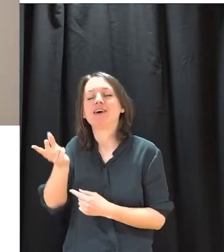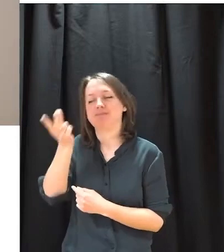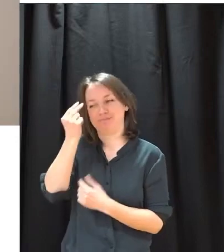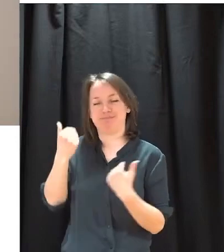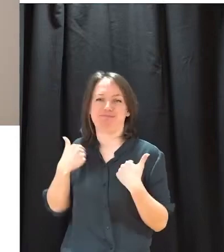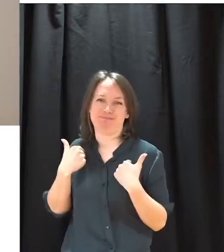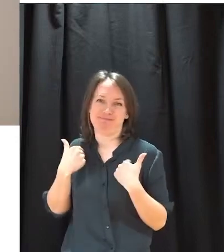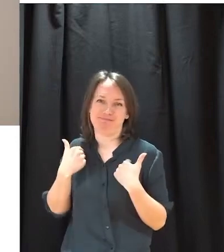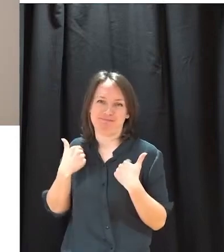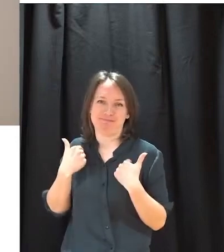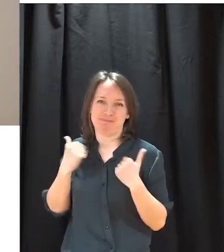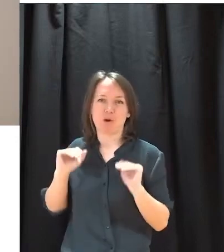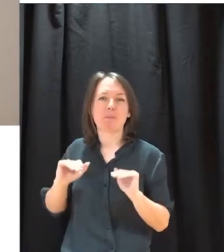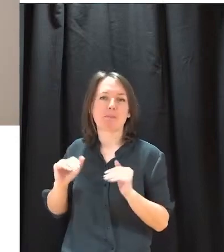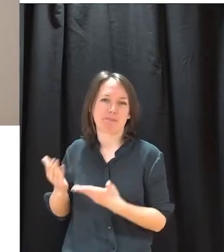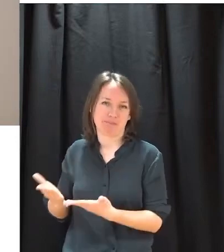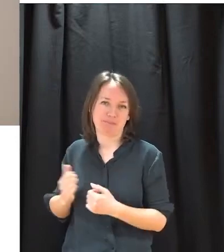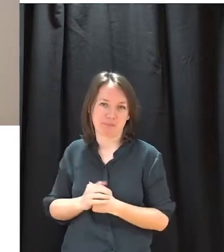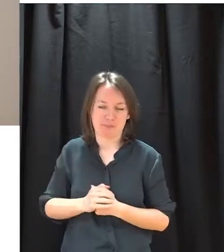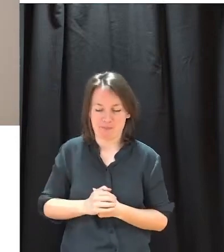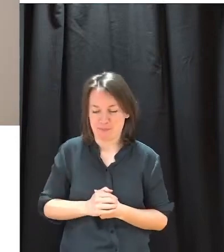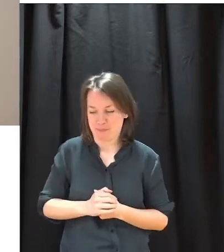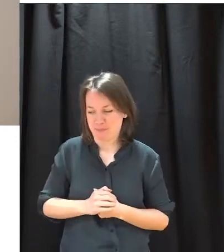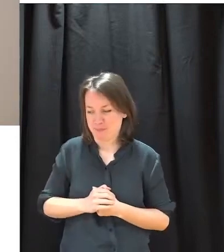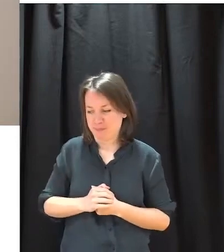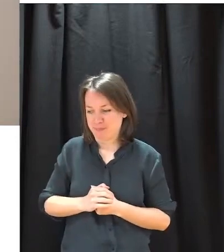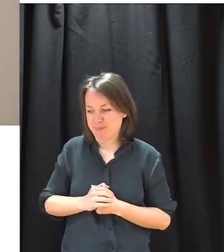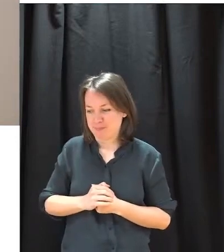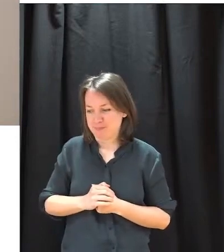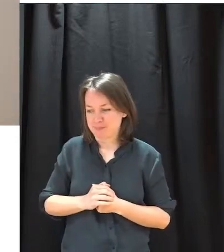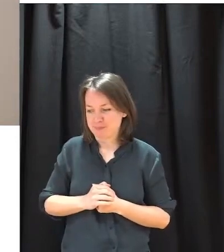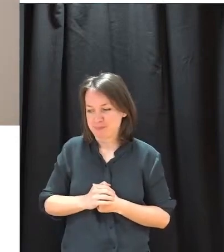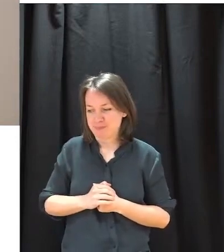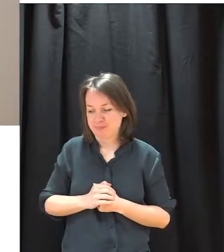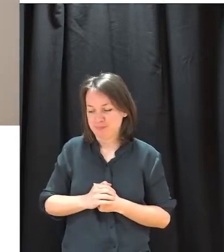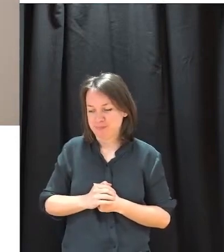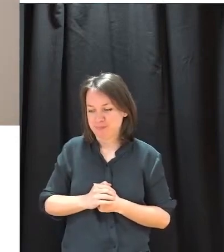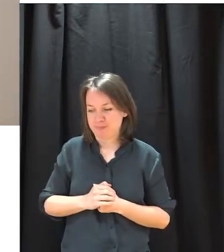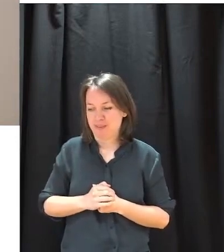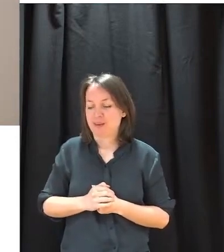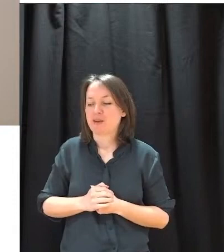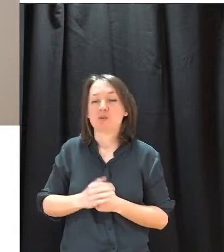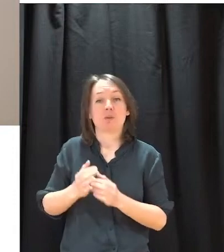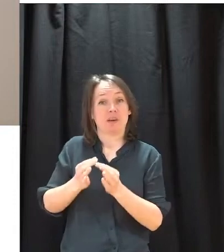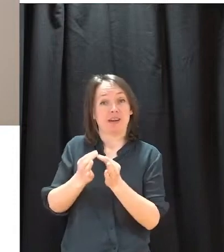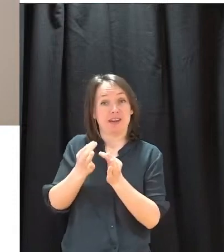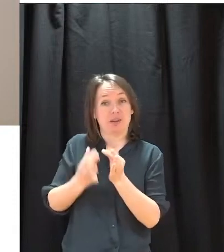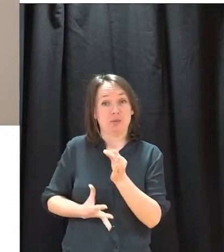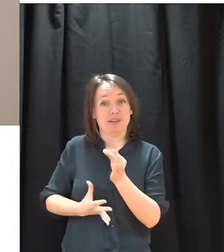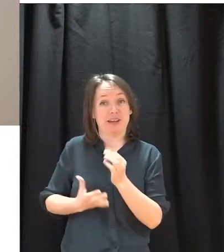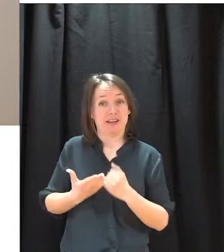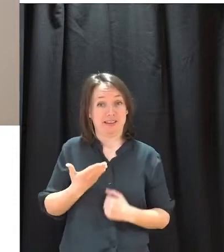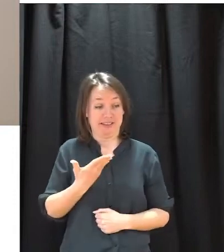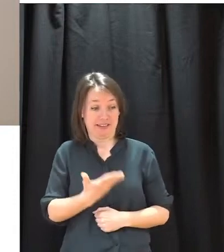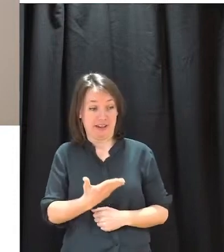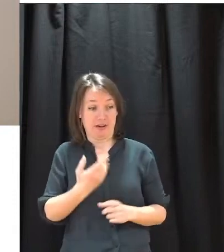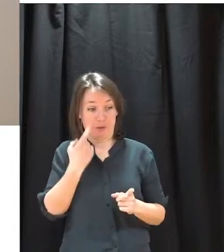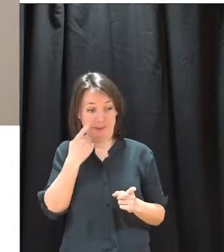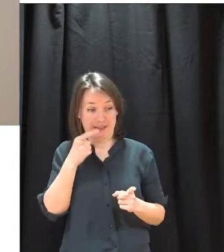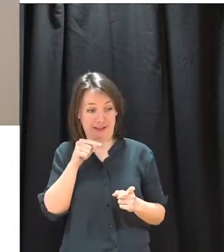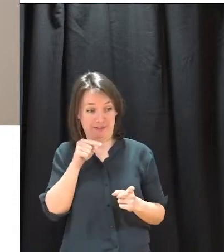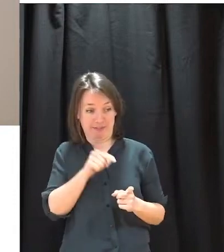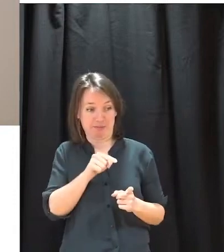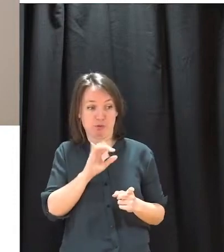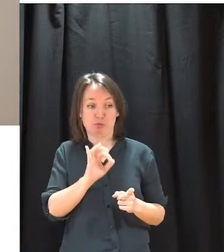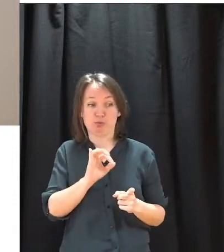l'oral. Donc quand on observe ces résultats, on s'aperçoit qu'il n'y a pas beaucoup de